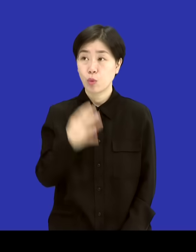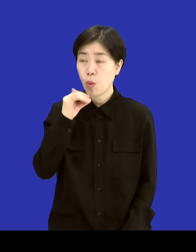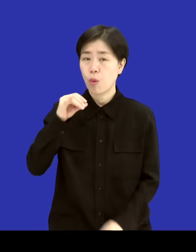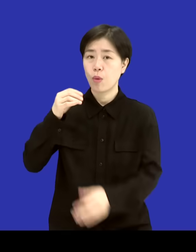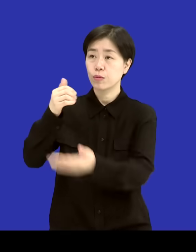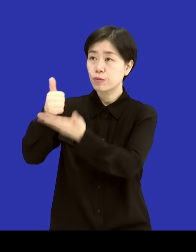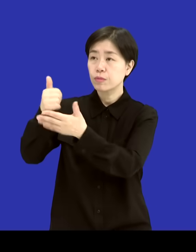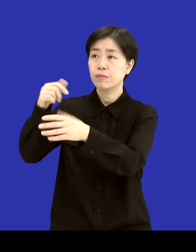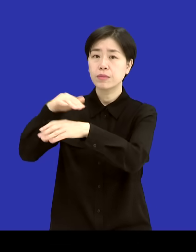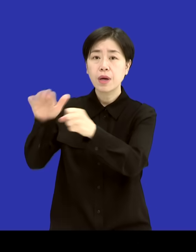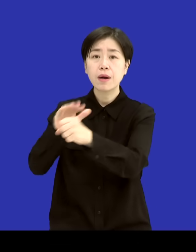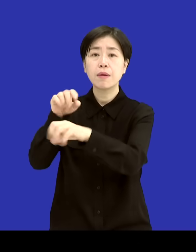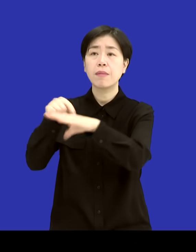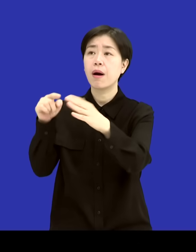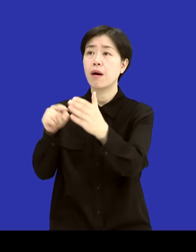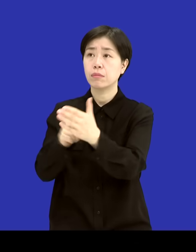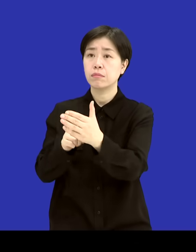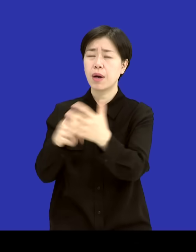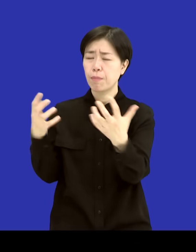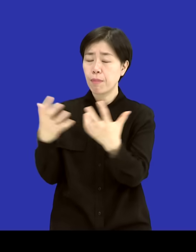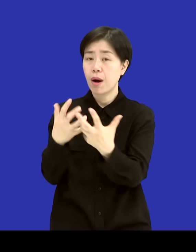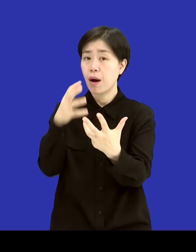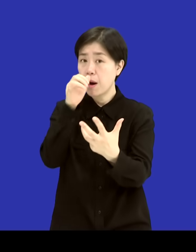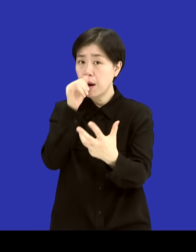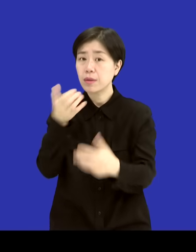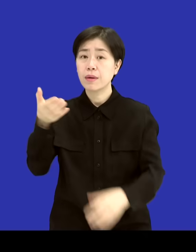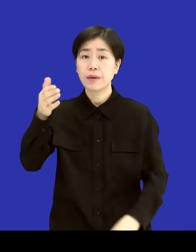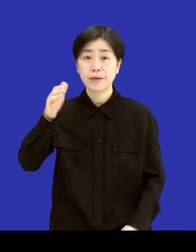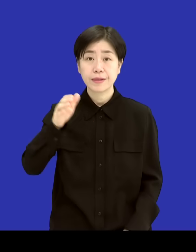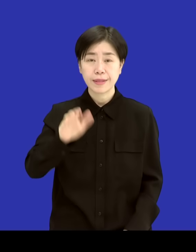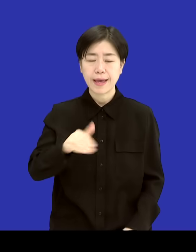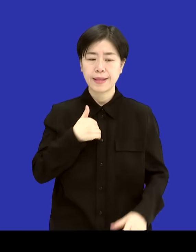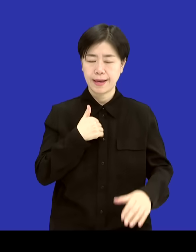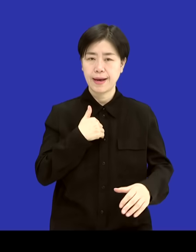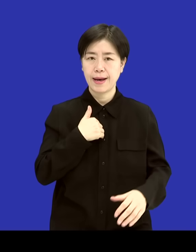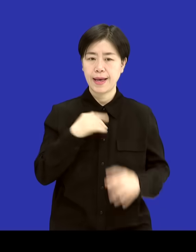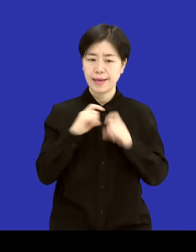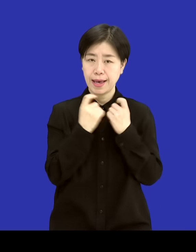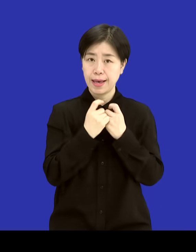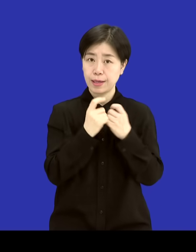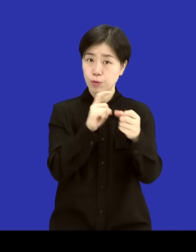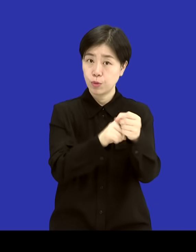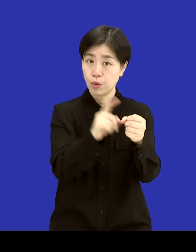사랑하는 마음으로 늘 찬양하면서 살았지만 제 한 곳에는 그런 마음 좀 욕심이 더